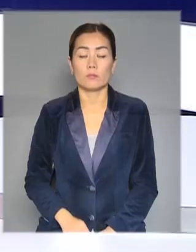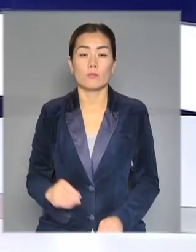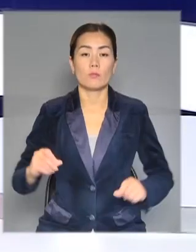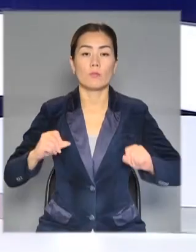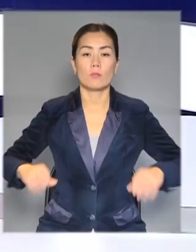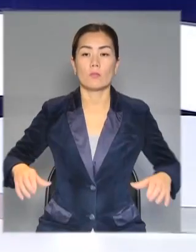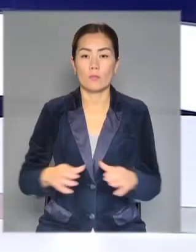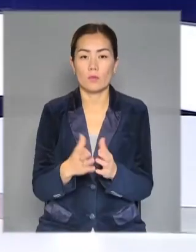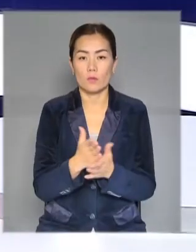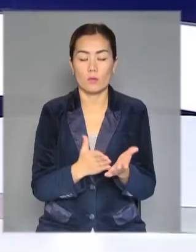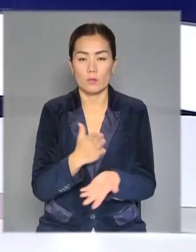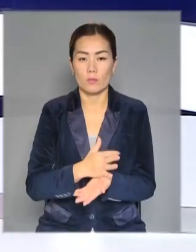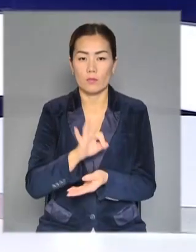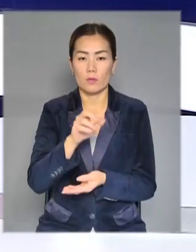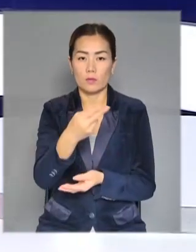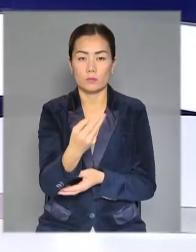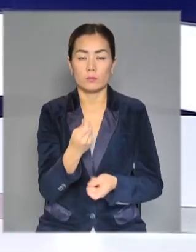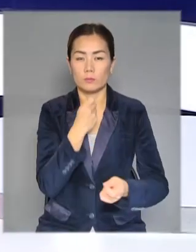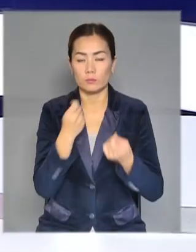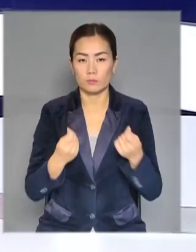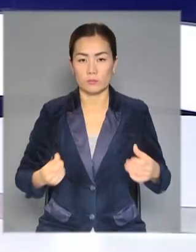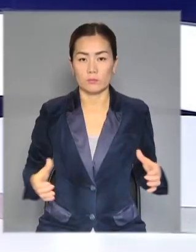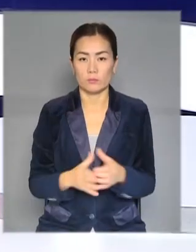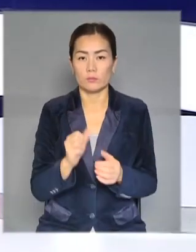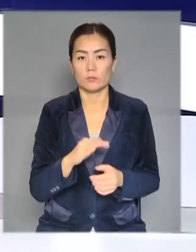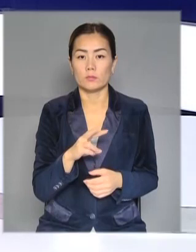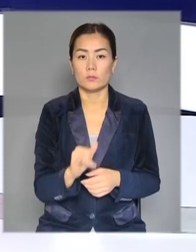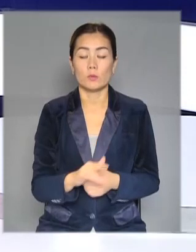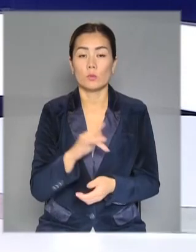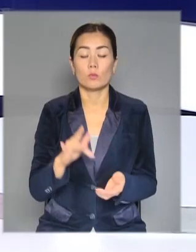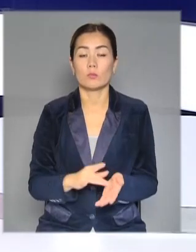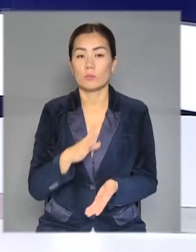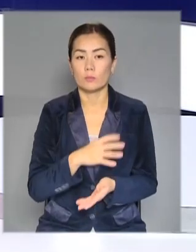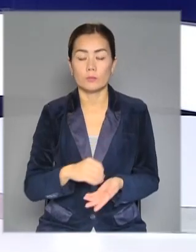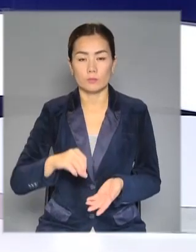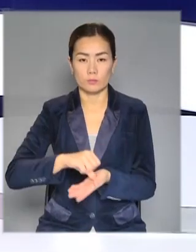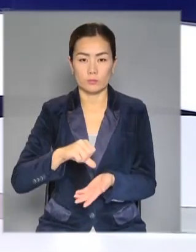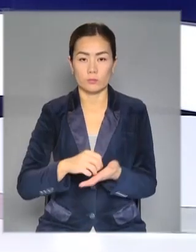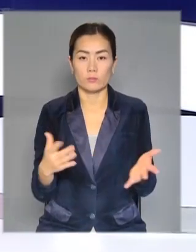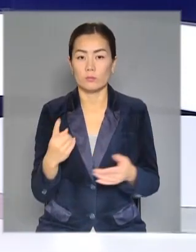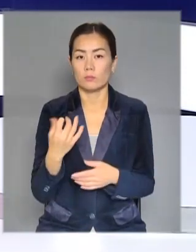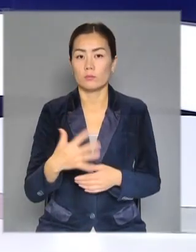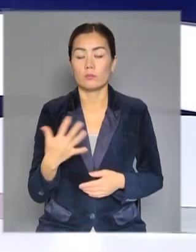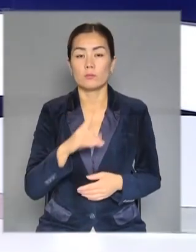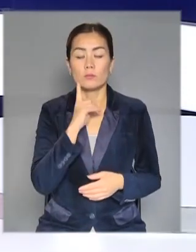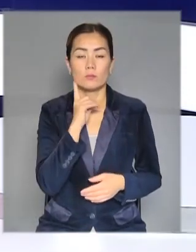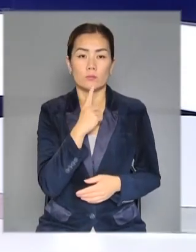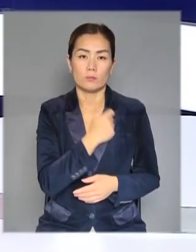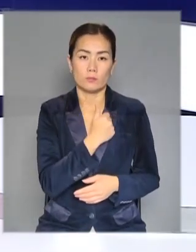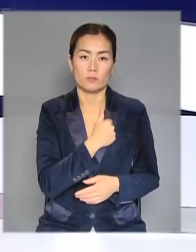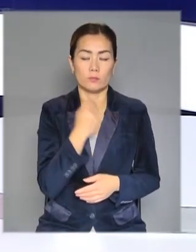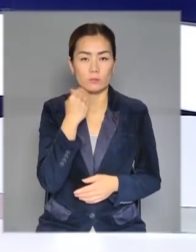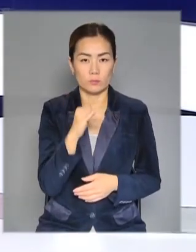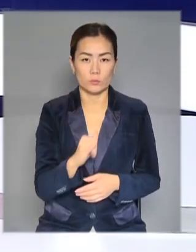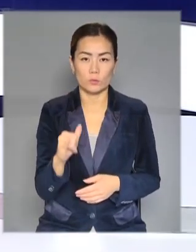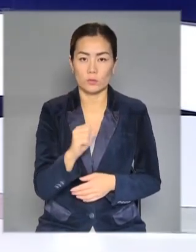В департаменте пограничной службы Комитета национальной безопасности по Атырауской области приняли присягу более 150 молодых солдат из